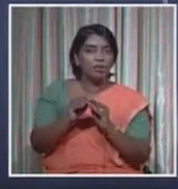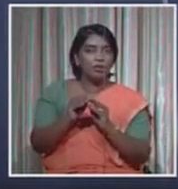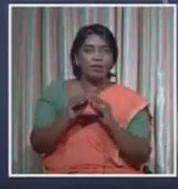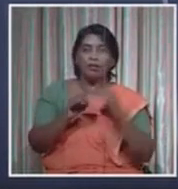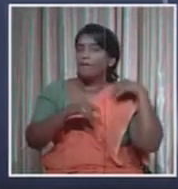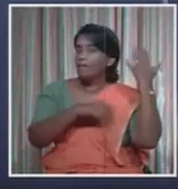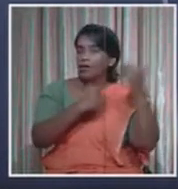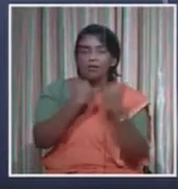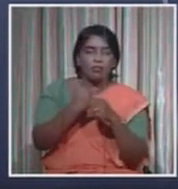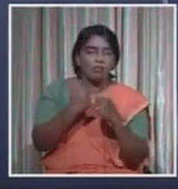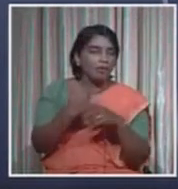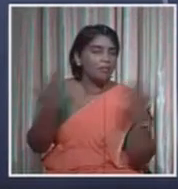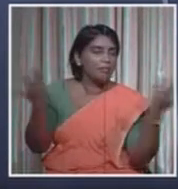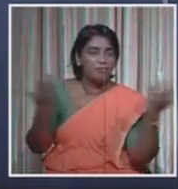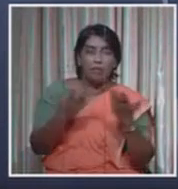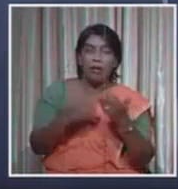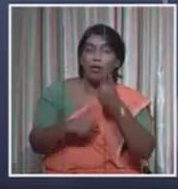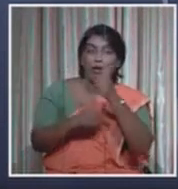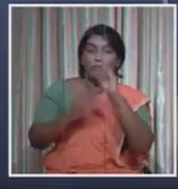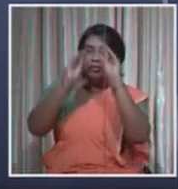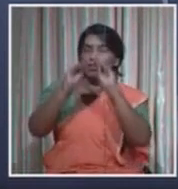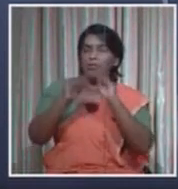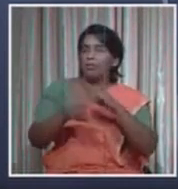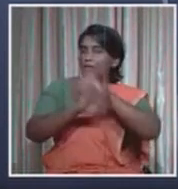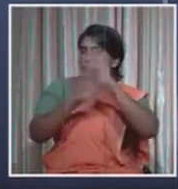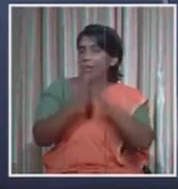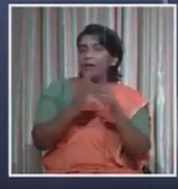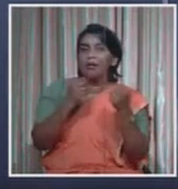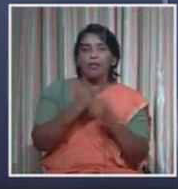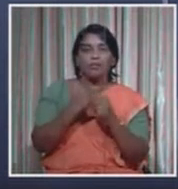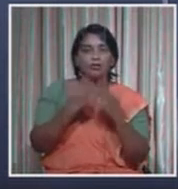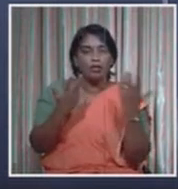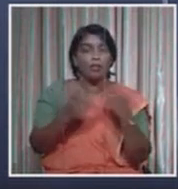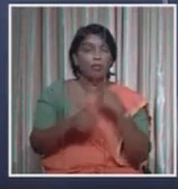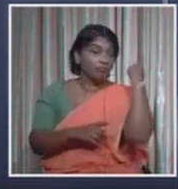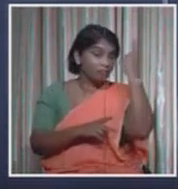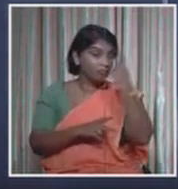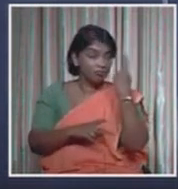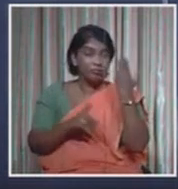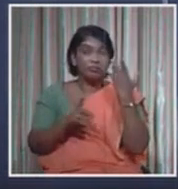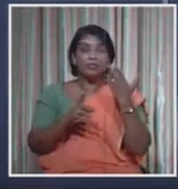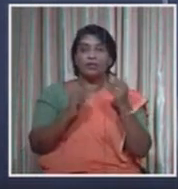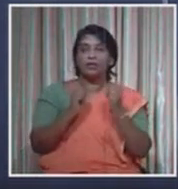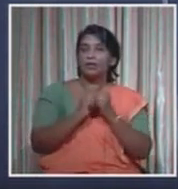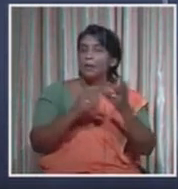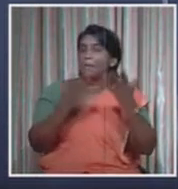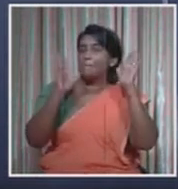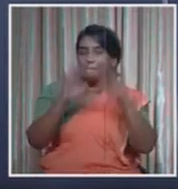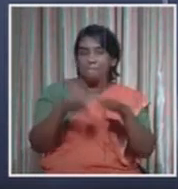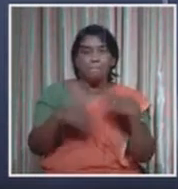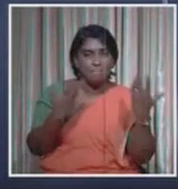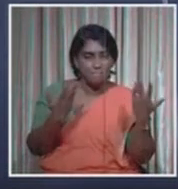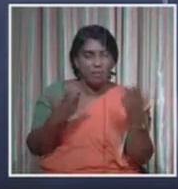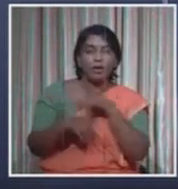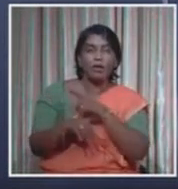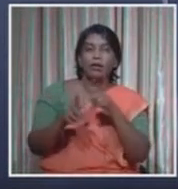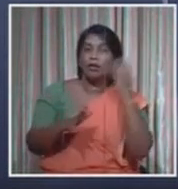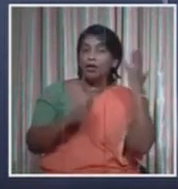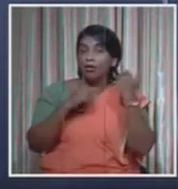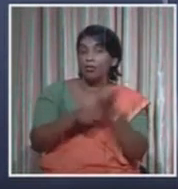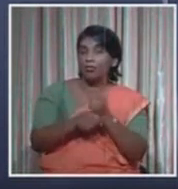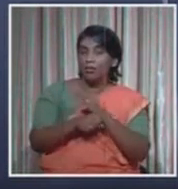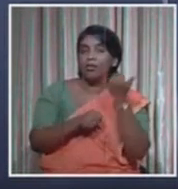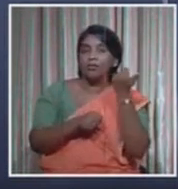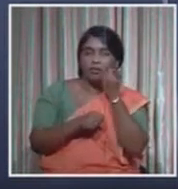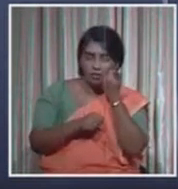කියන්න බෑ. මීට වඩා හොඳ අයවැයක් මොකක් හිටියත් කියන්න බෑ. ඔස්තරල හිටියත් ඔස්තර ඔස්තර කියන්න බෑ. මොකද මේ ලෝක වසංග තත්ත්වයට